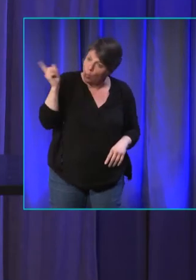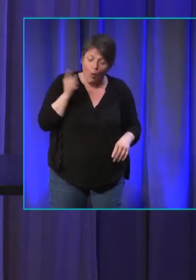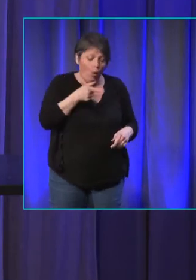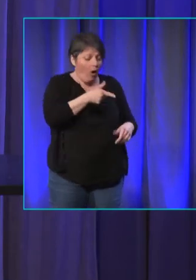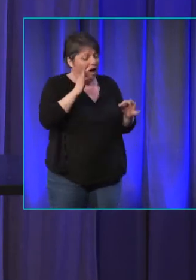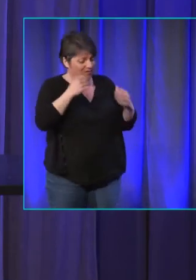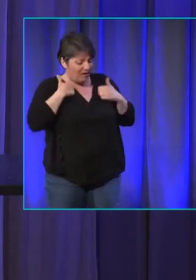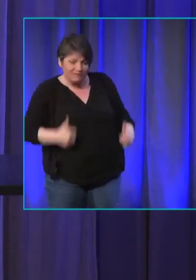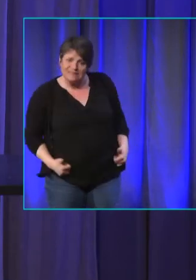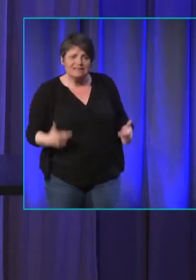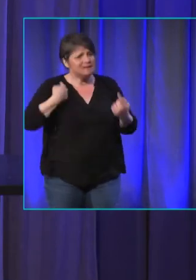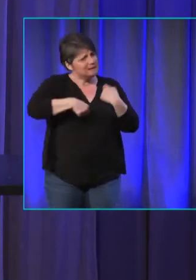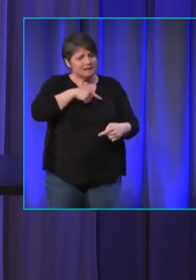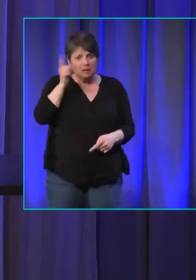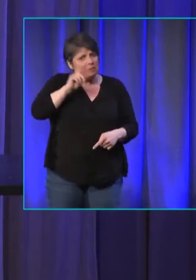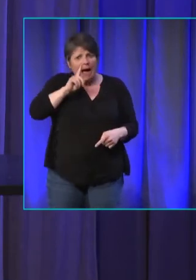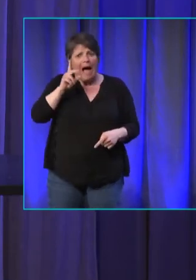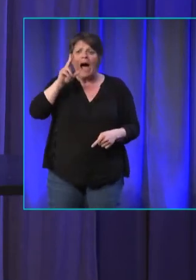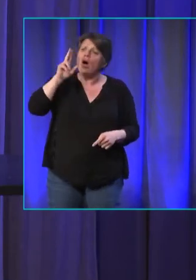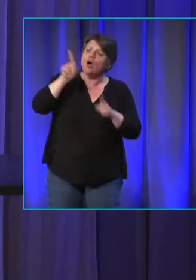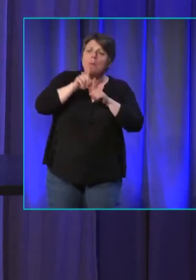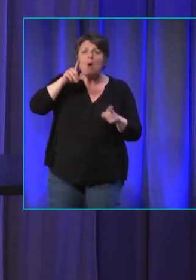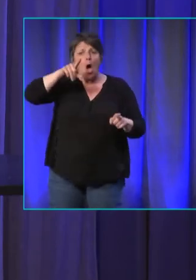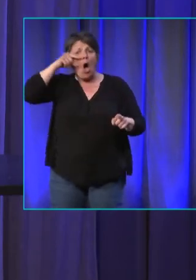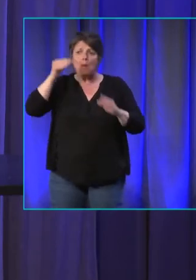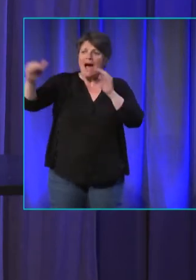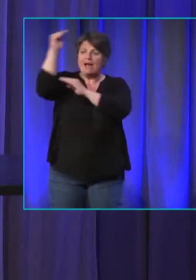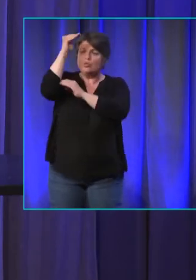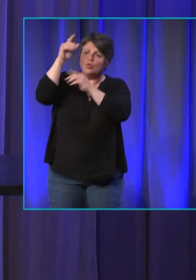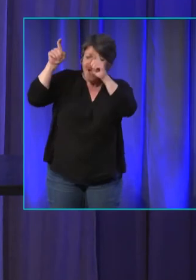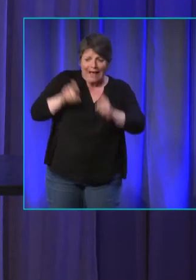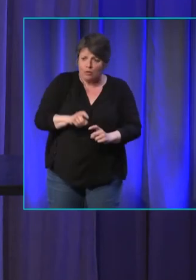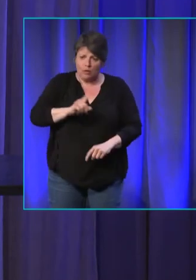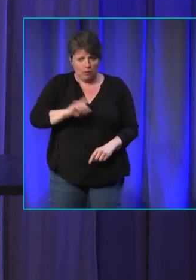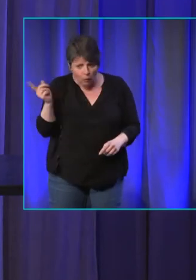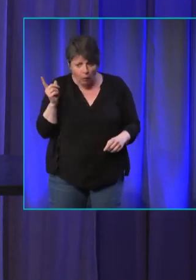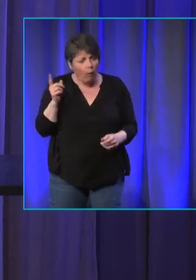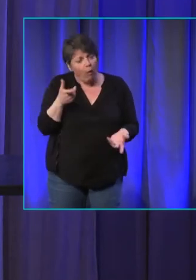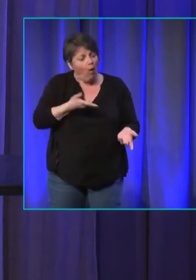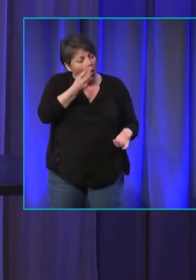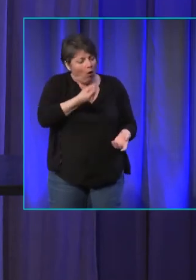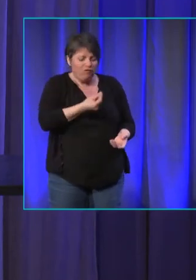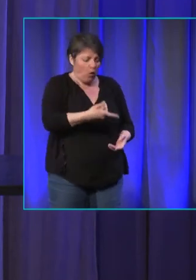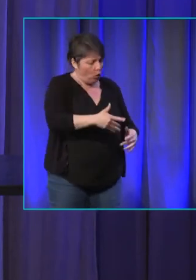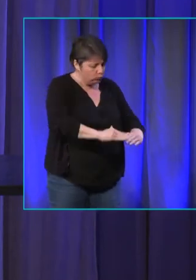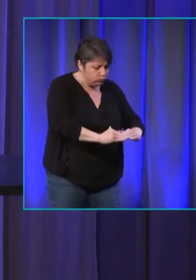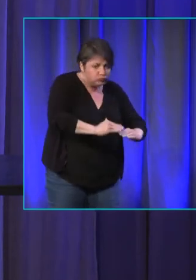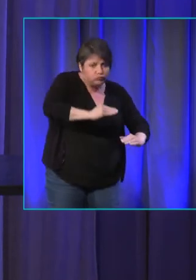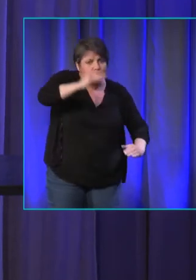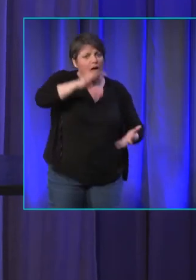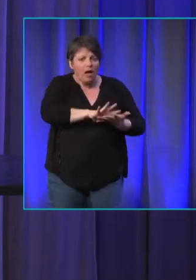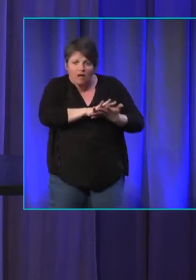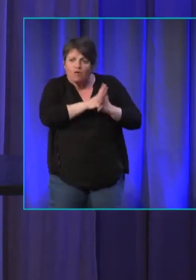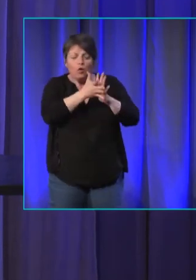morphologique. L'enfant a ses propres spécificités qui évoluent avec le temps, qui évoluent avec la maturation, avec la croissance et tout